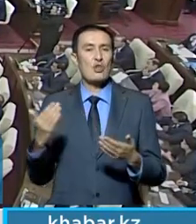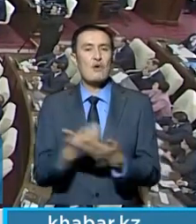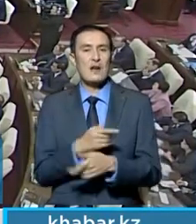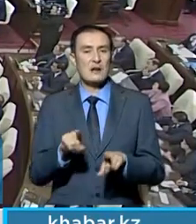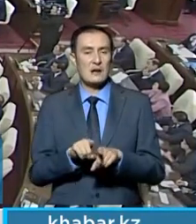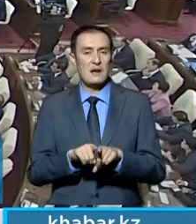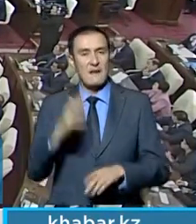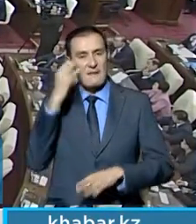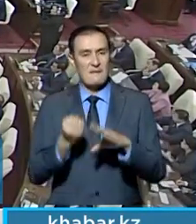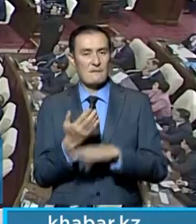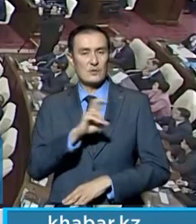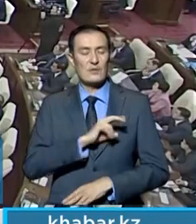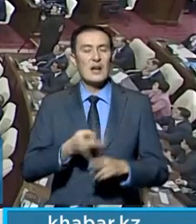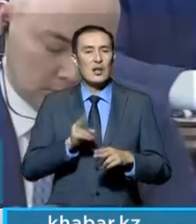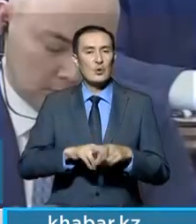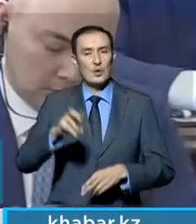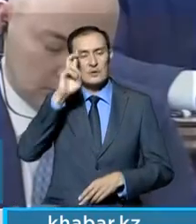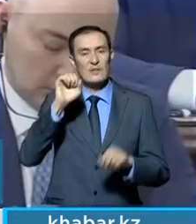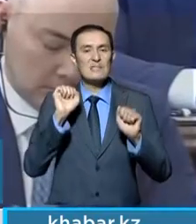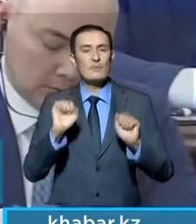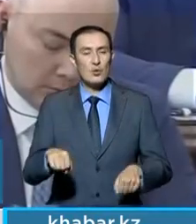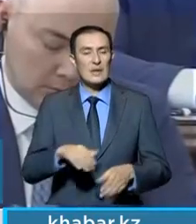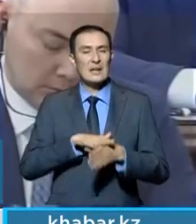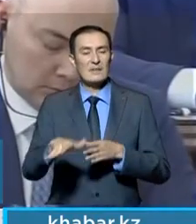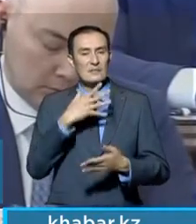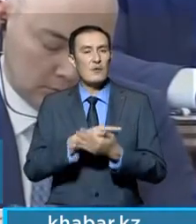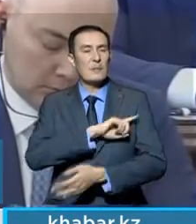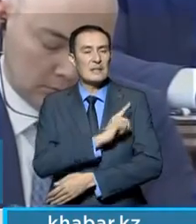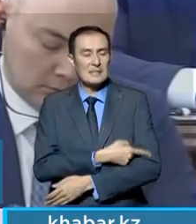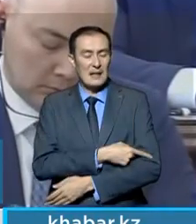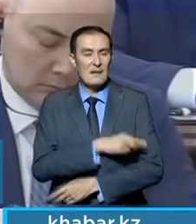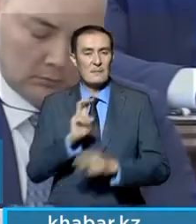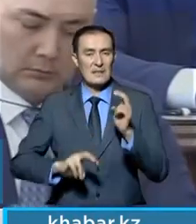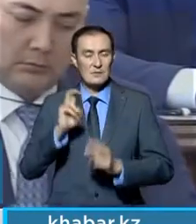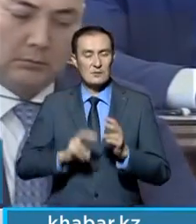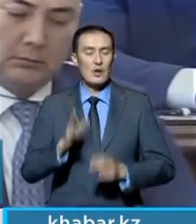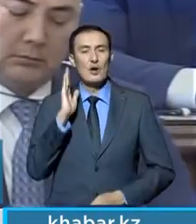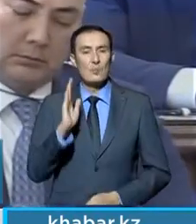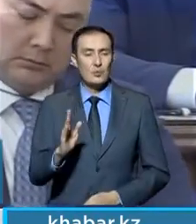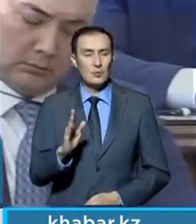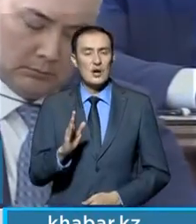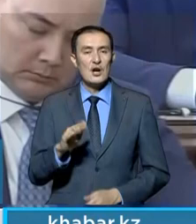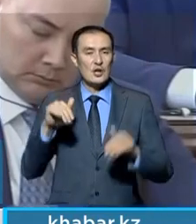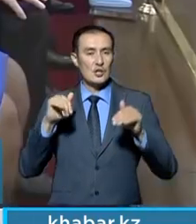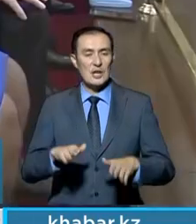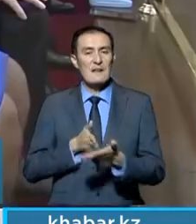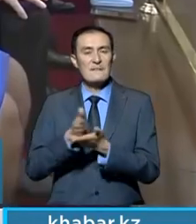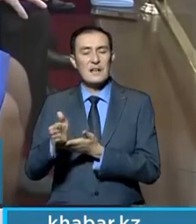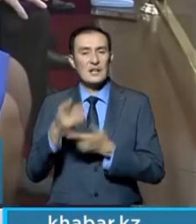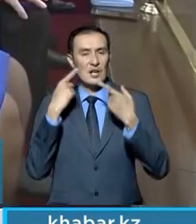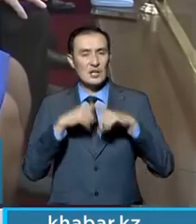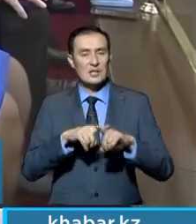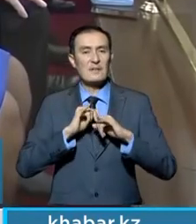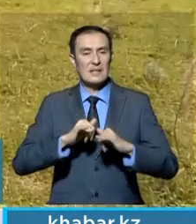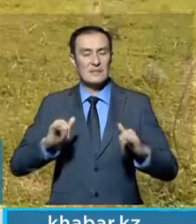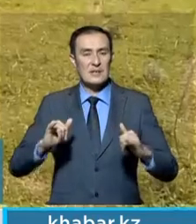нефть. Страны, которые смогут реализовать свой потенциал в этой сфере, будут определять вектор технологического прогресса